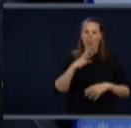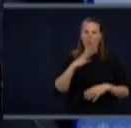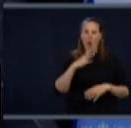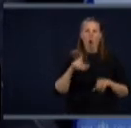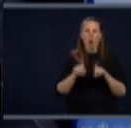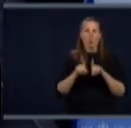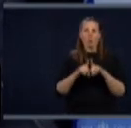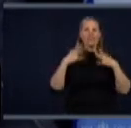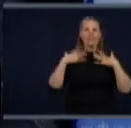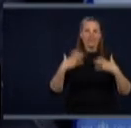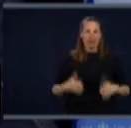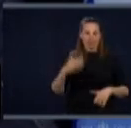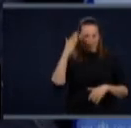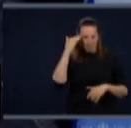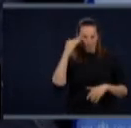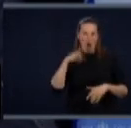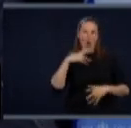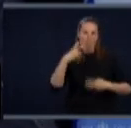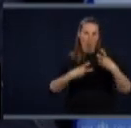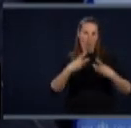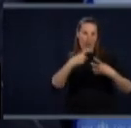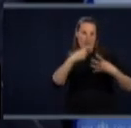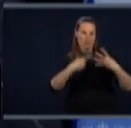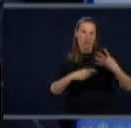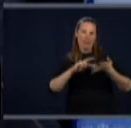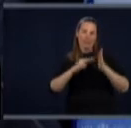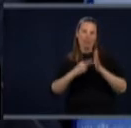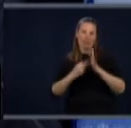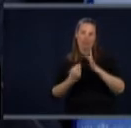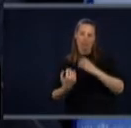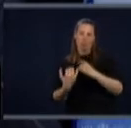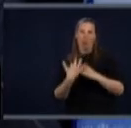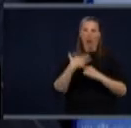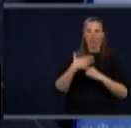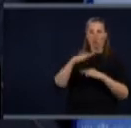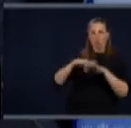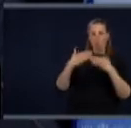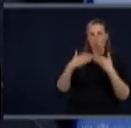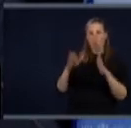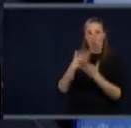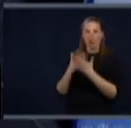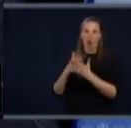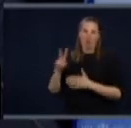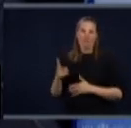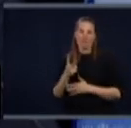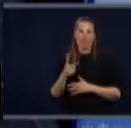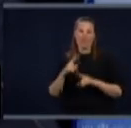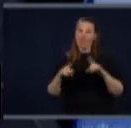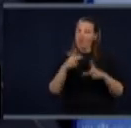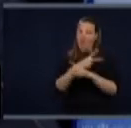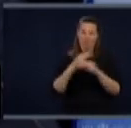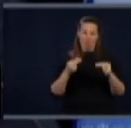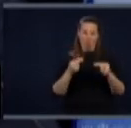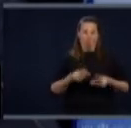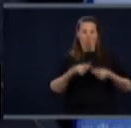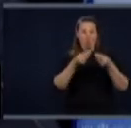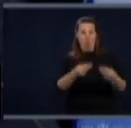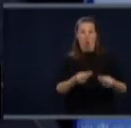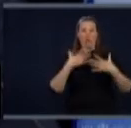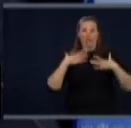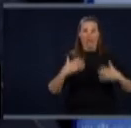font balancer pour une ouverture plus rapide. Mais on ne mettra pas en péril la santé des individus, il faut le